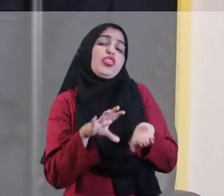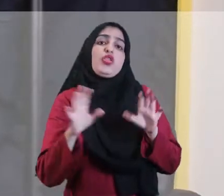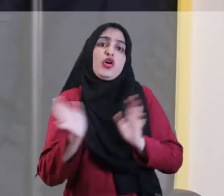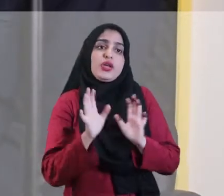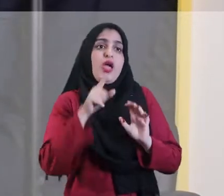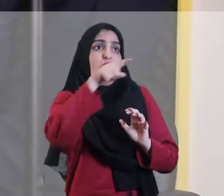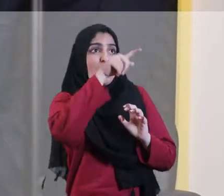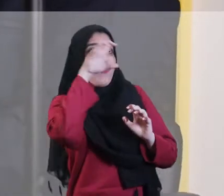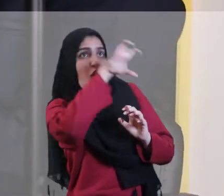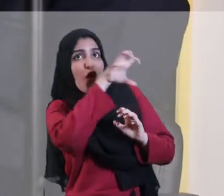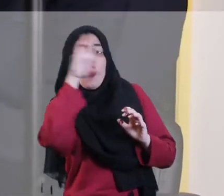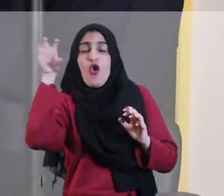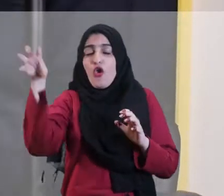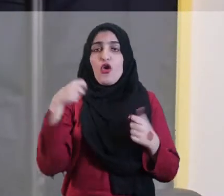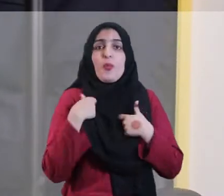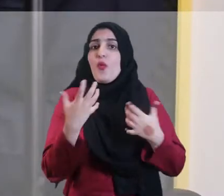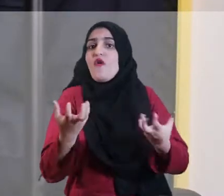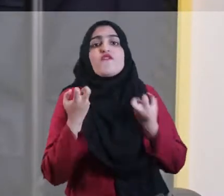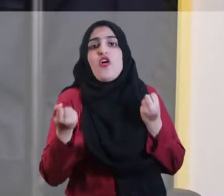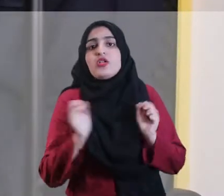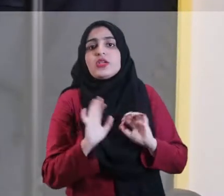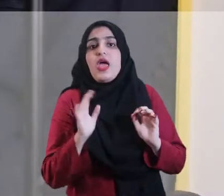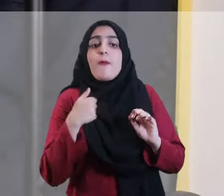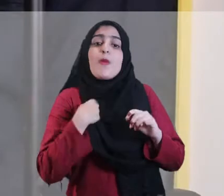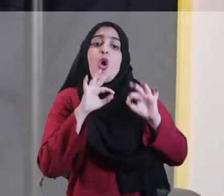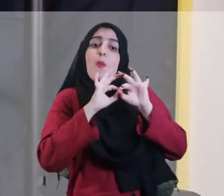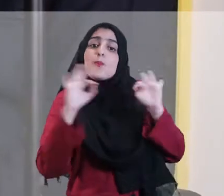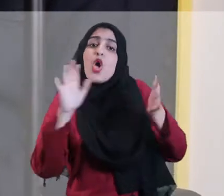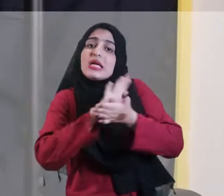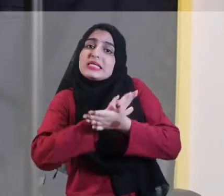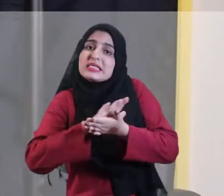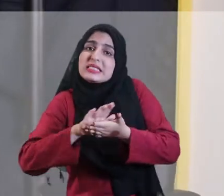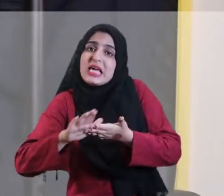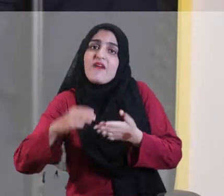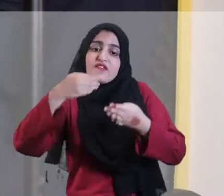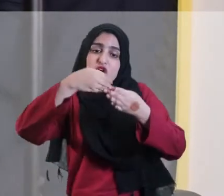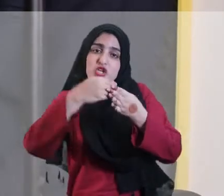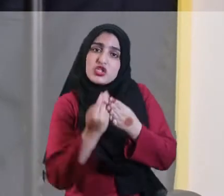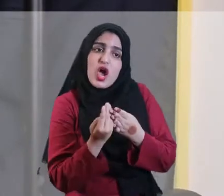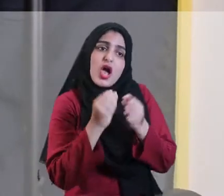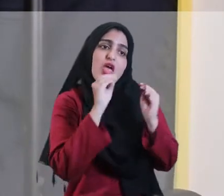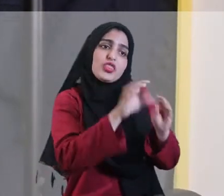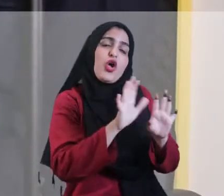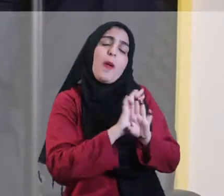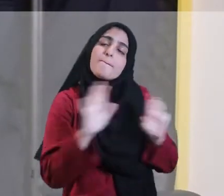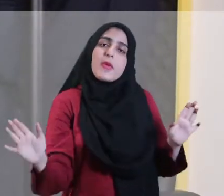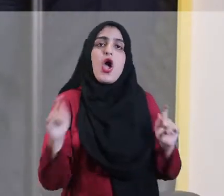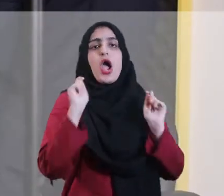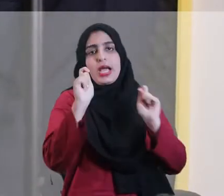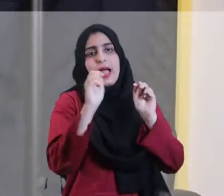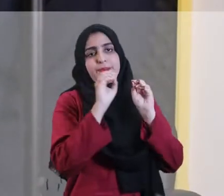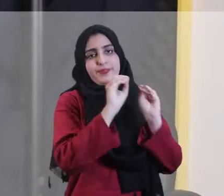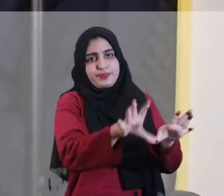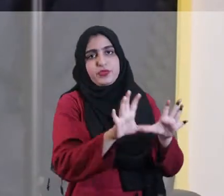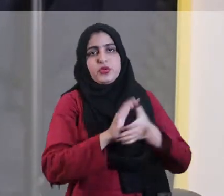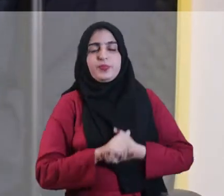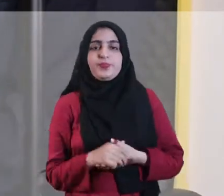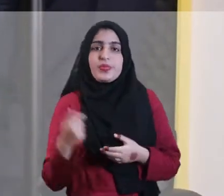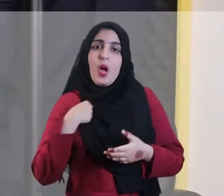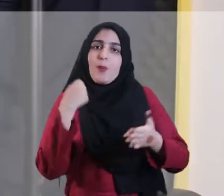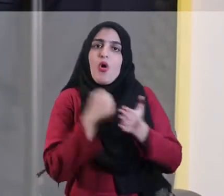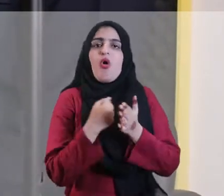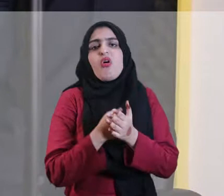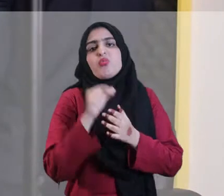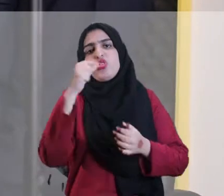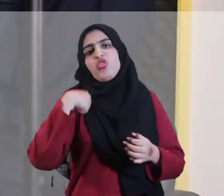यह लोगो आ जाए वह आ जाए तो भी वाटर दश लुट प्योर कि आप हुए चेक दे और छोड़ दे अपने काम पर वह इस कोशिश